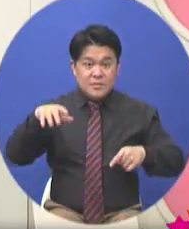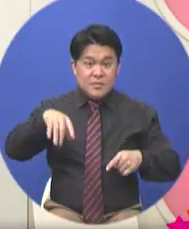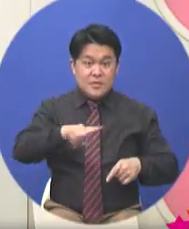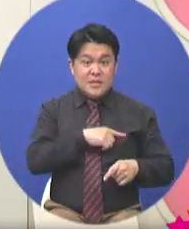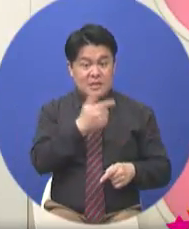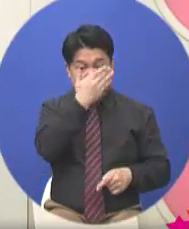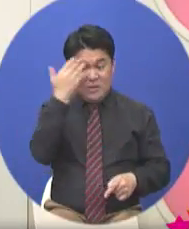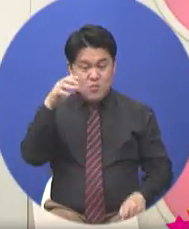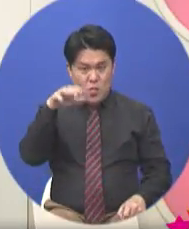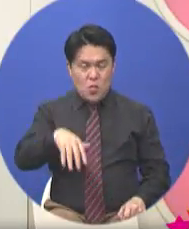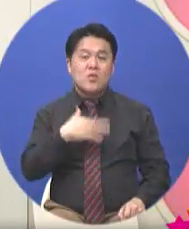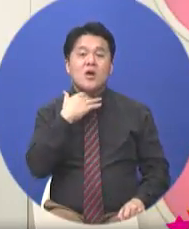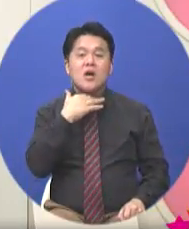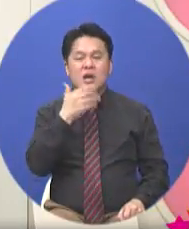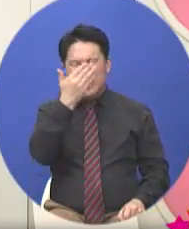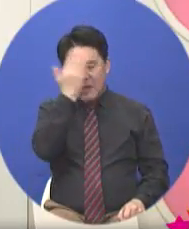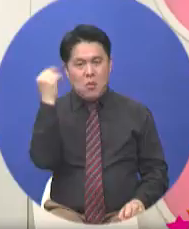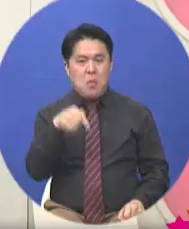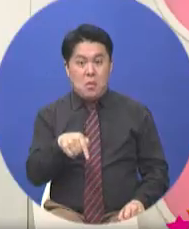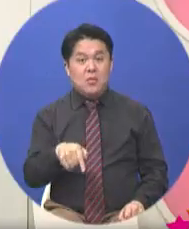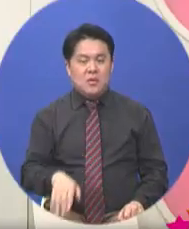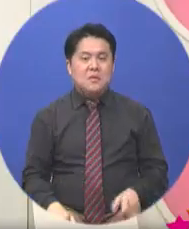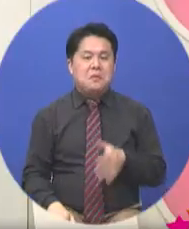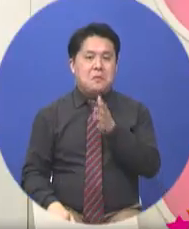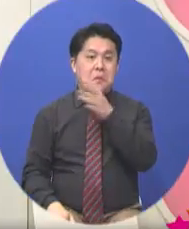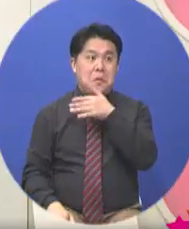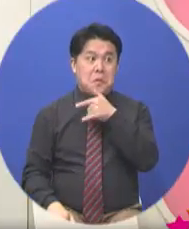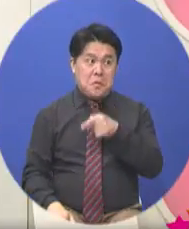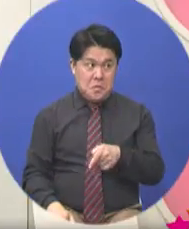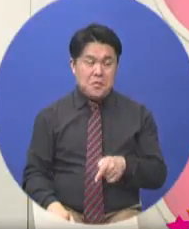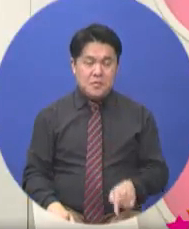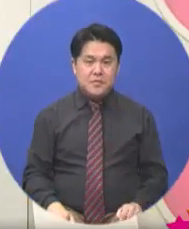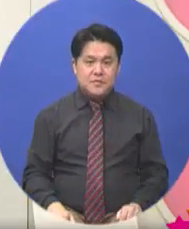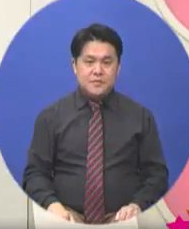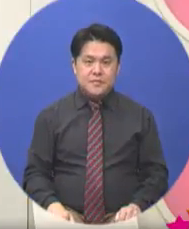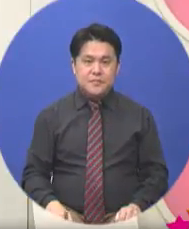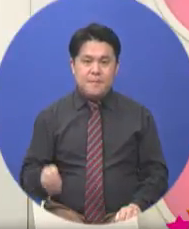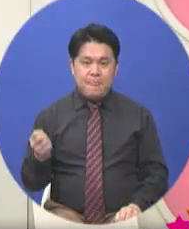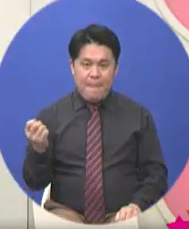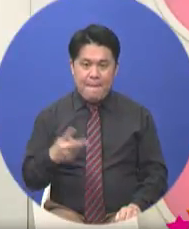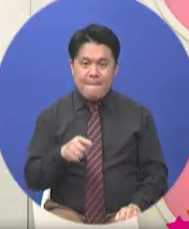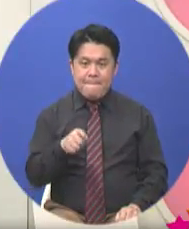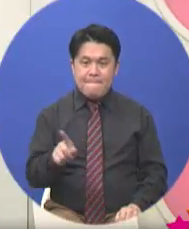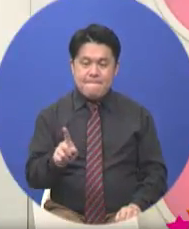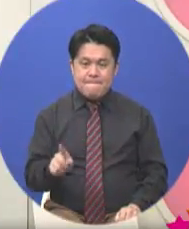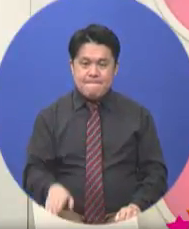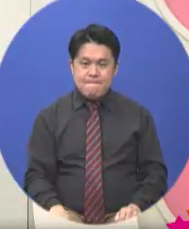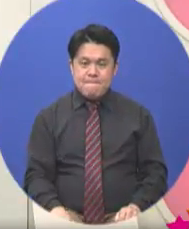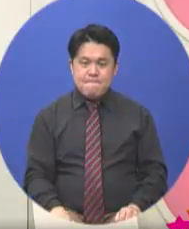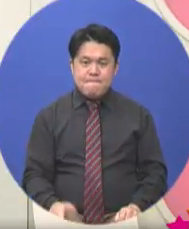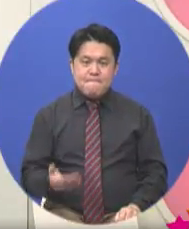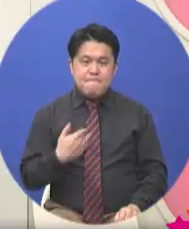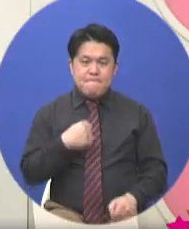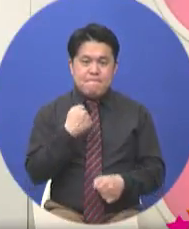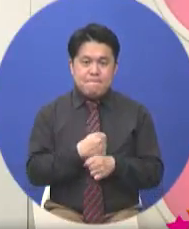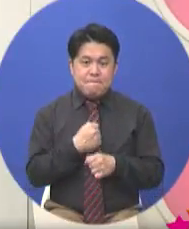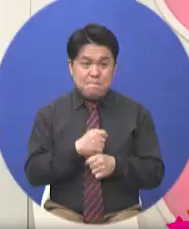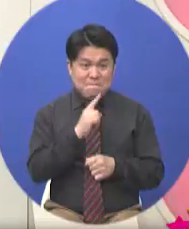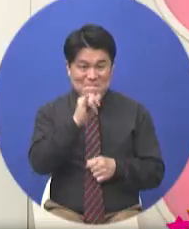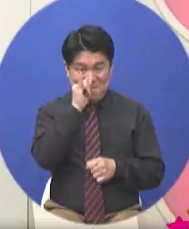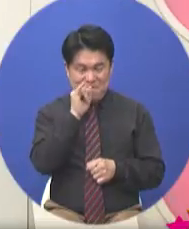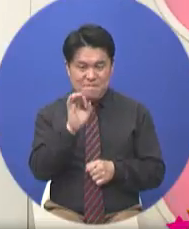젊은 도시래요. 연령층이. 그런가요? 예예. 예. 그리고 그 말 네. 있잖아요. 제가 지어낸